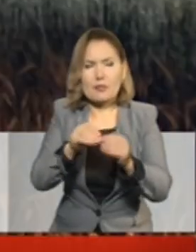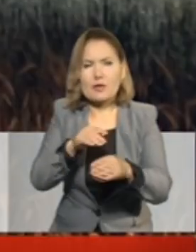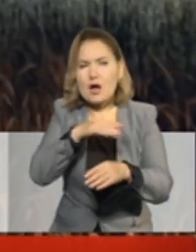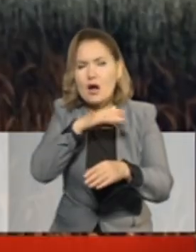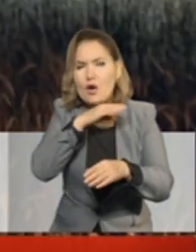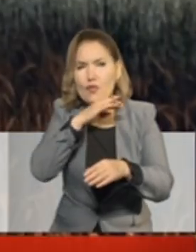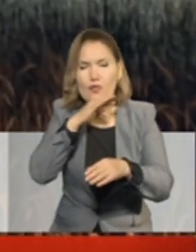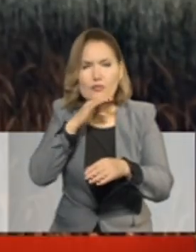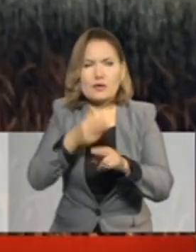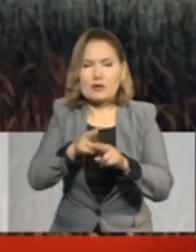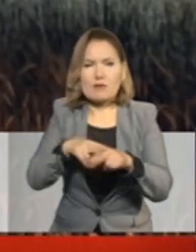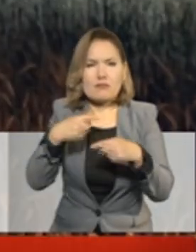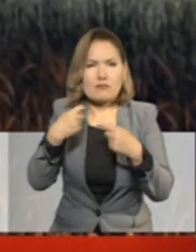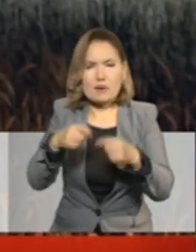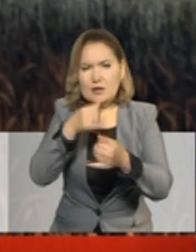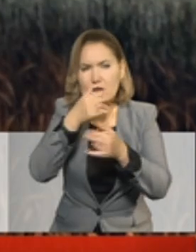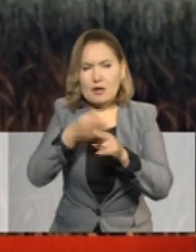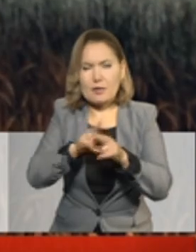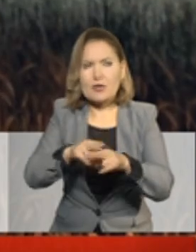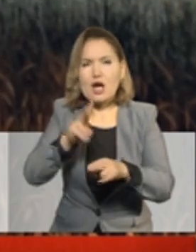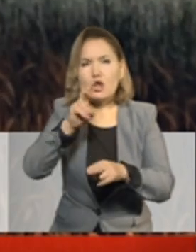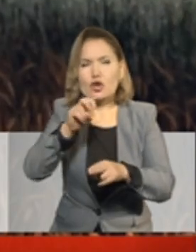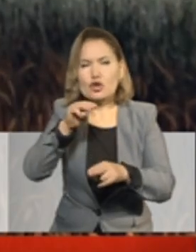жоқ. Арпаны сатқам